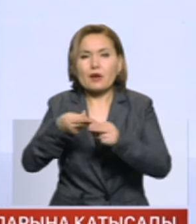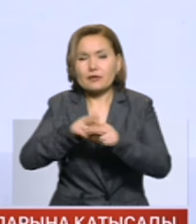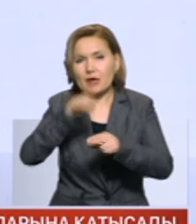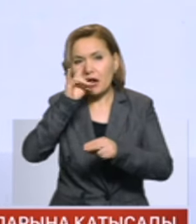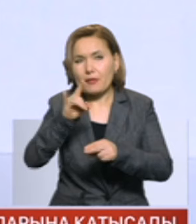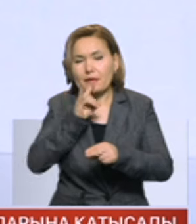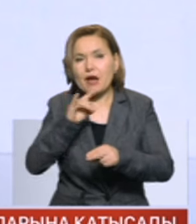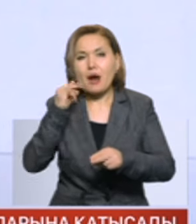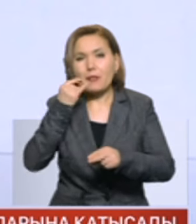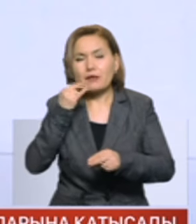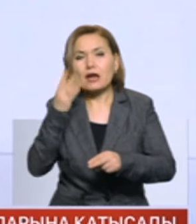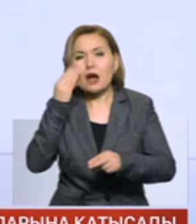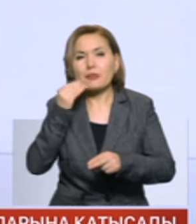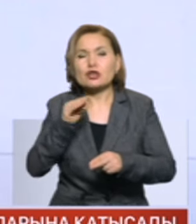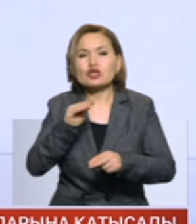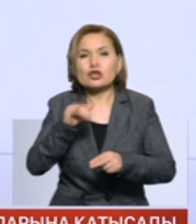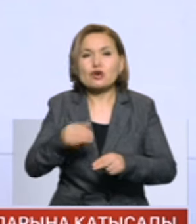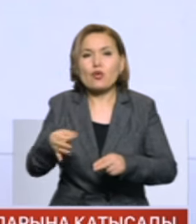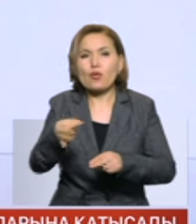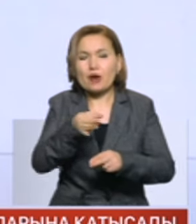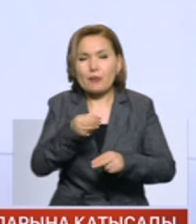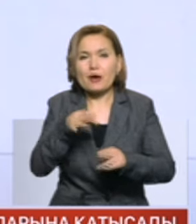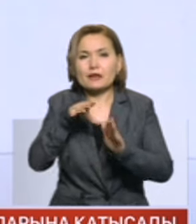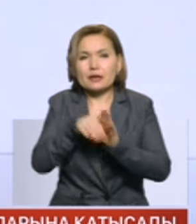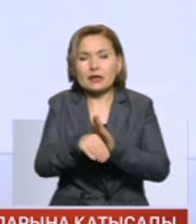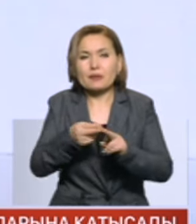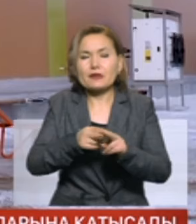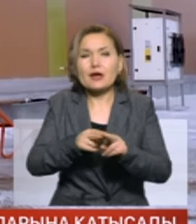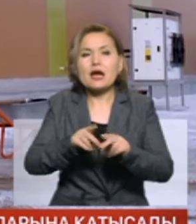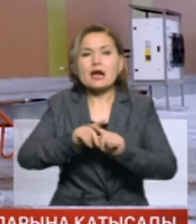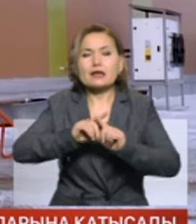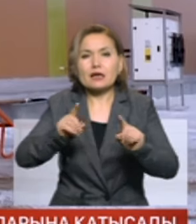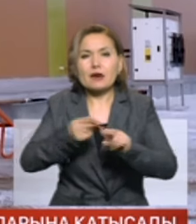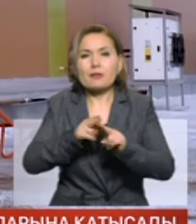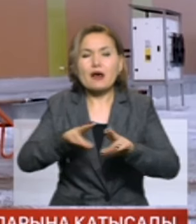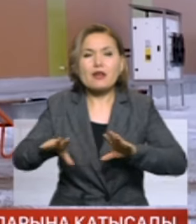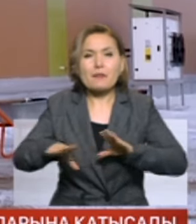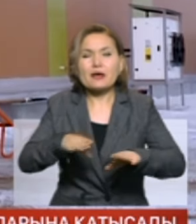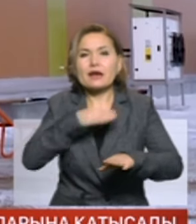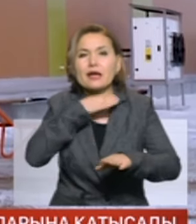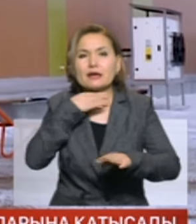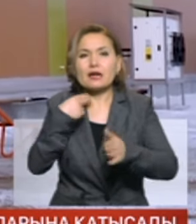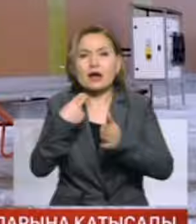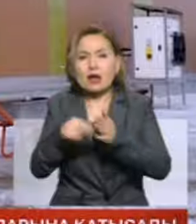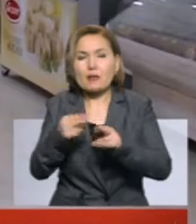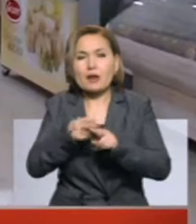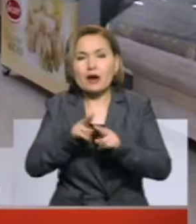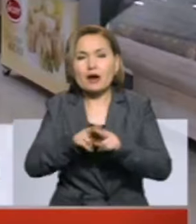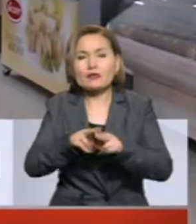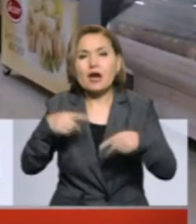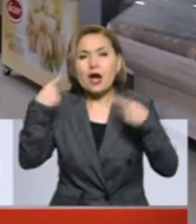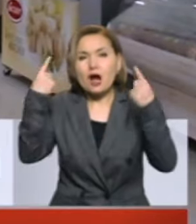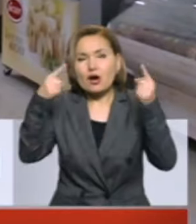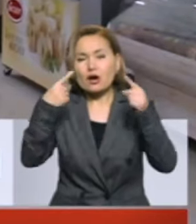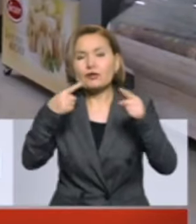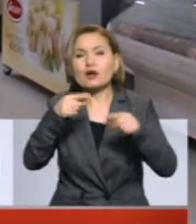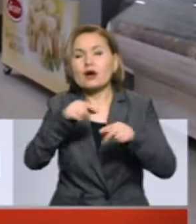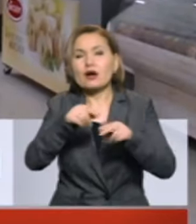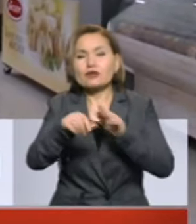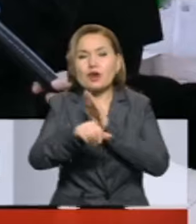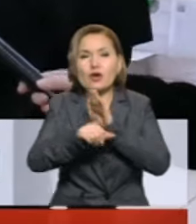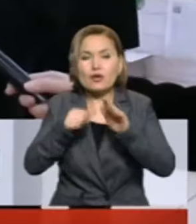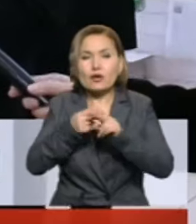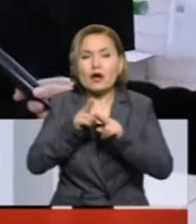өңірінде, Павлодар, Алматы және Жетісу облыстарында енгізілген. Ерекшелігі сол, базардан ет алған кезде сойылған малдың ұрғашы немесе еркек,